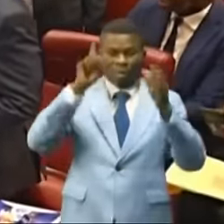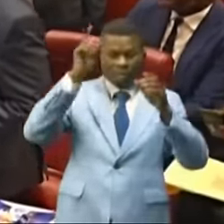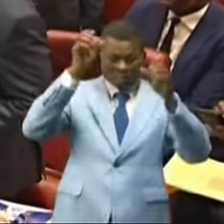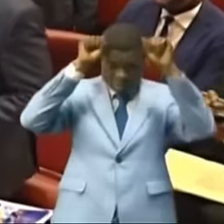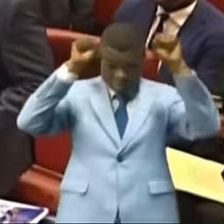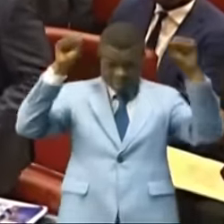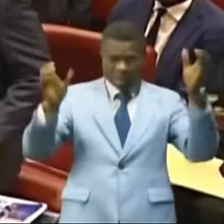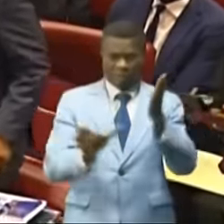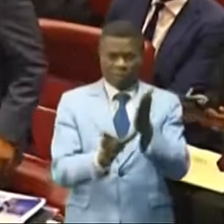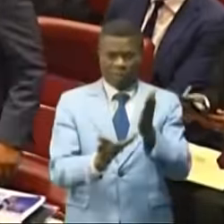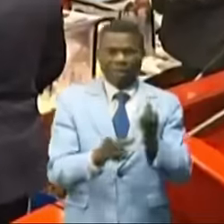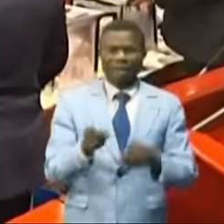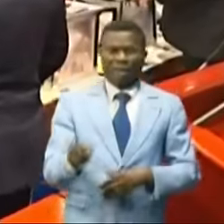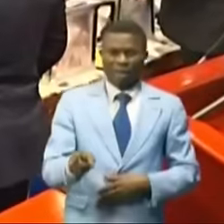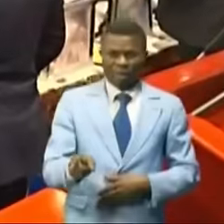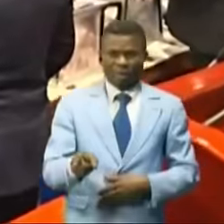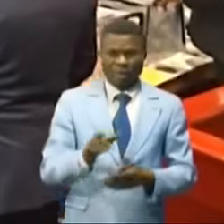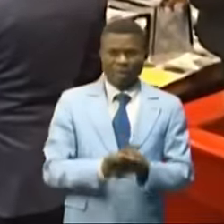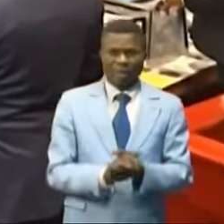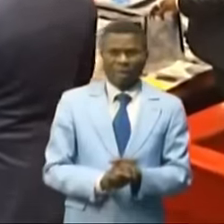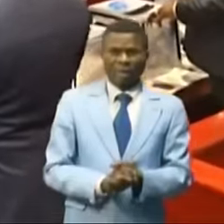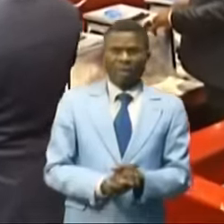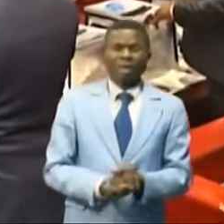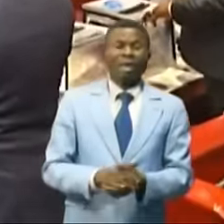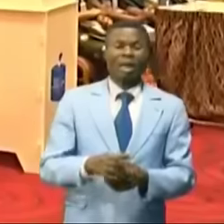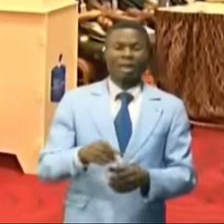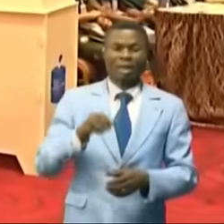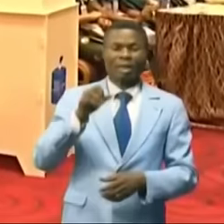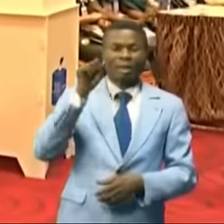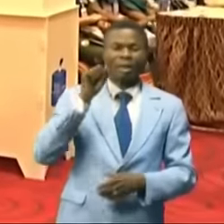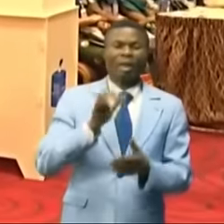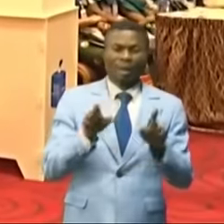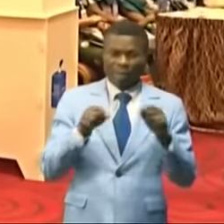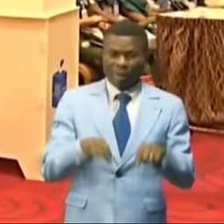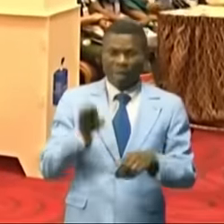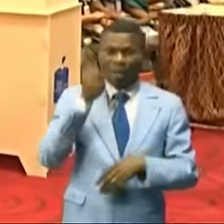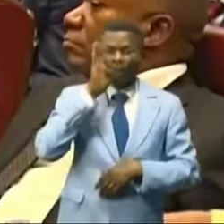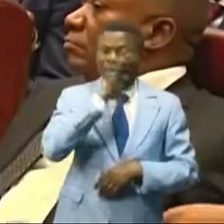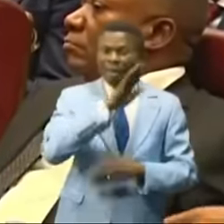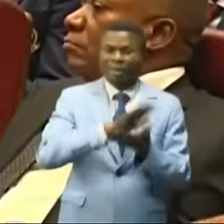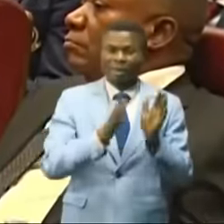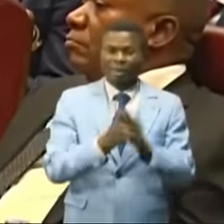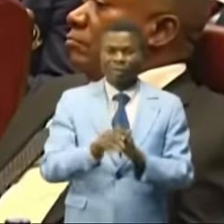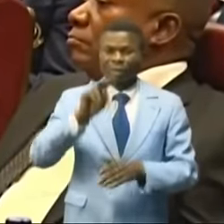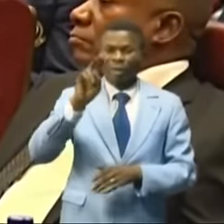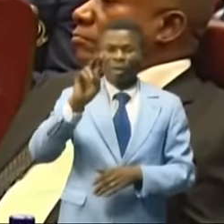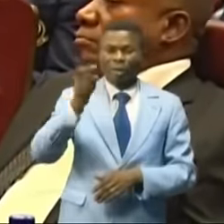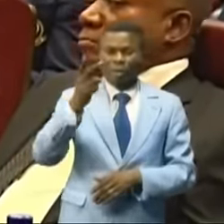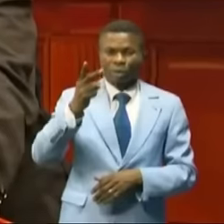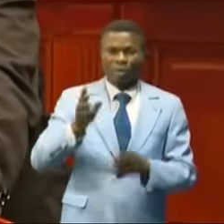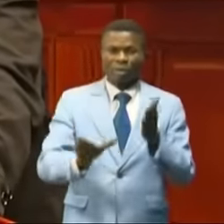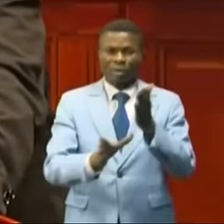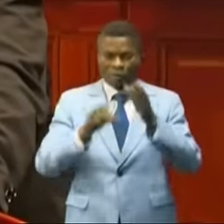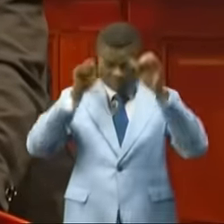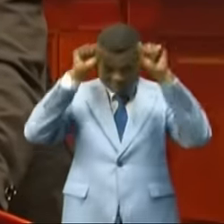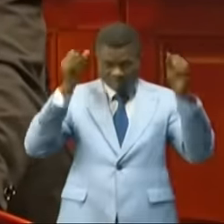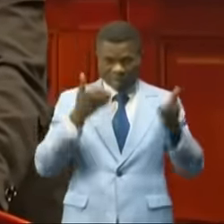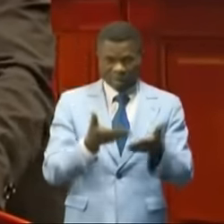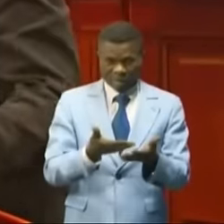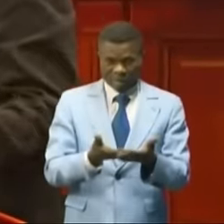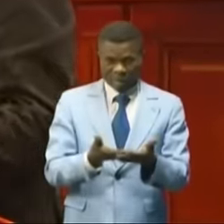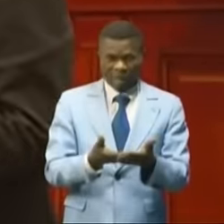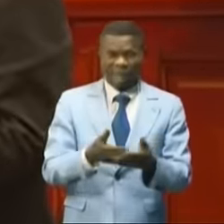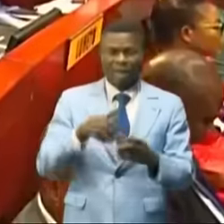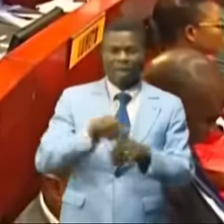et deuxième vice-président du Sénat. S'étant retrouvé dos à dos au premier tour, l'honorable Kalumba Mwanangongo a jeté